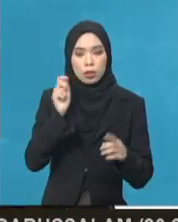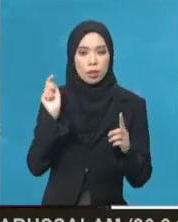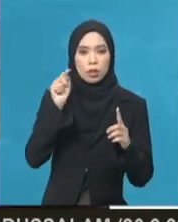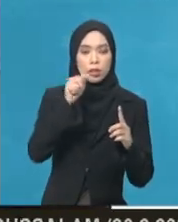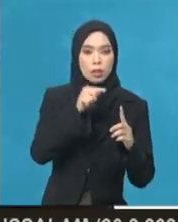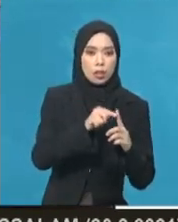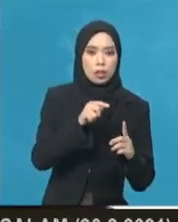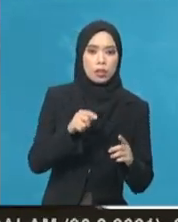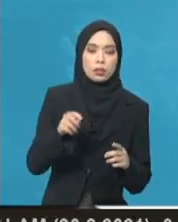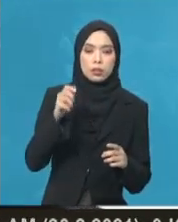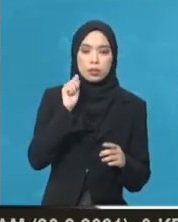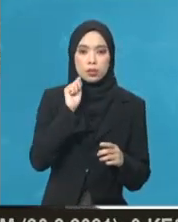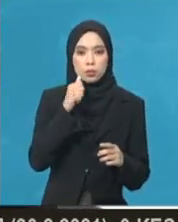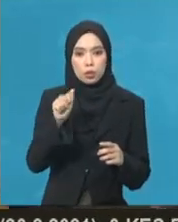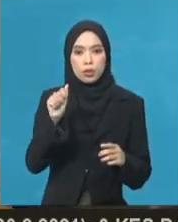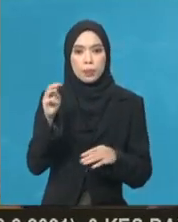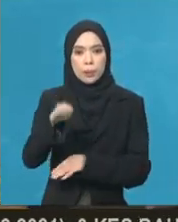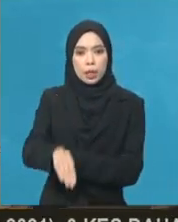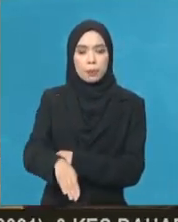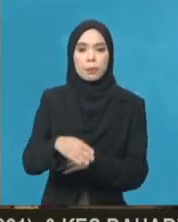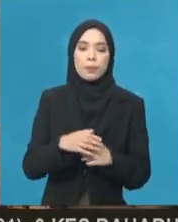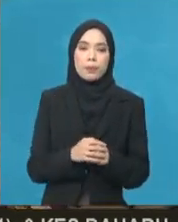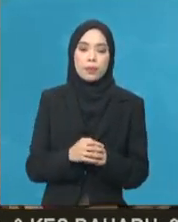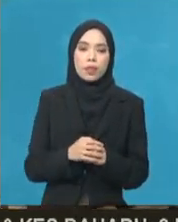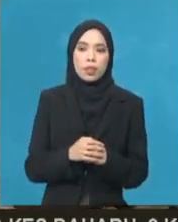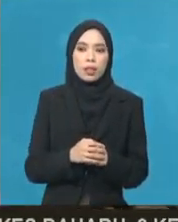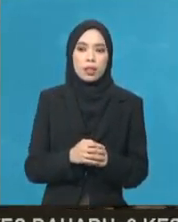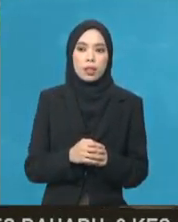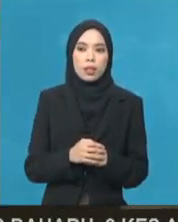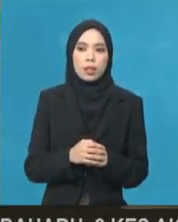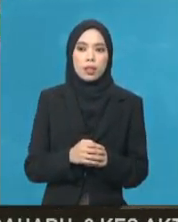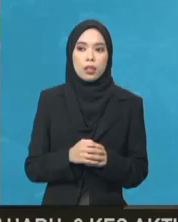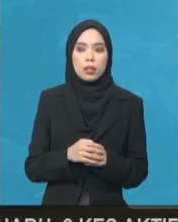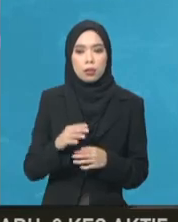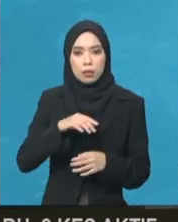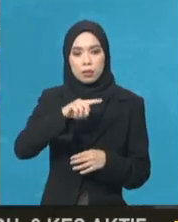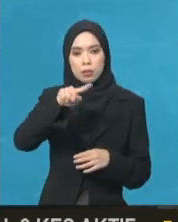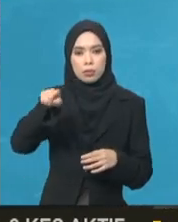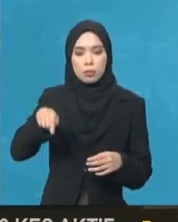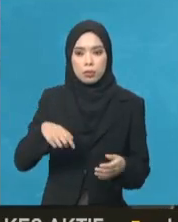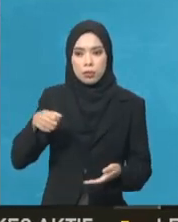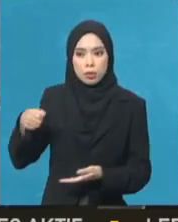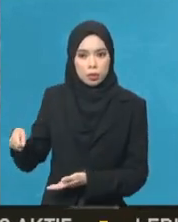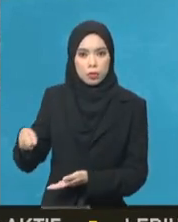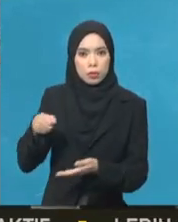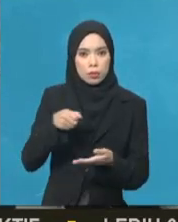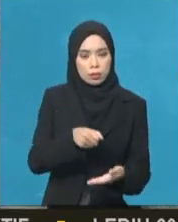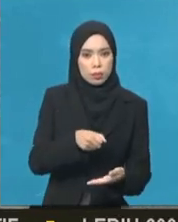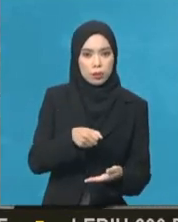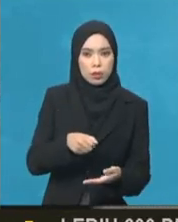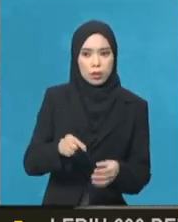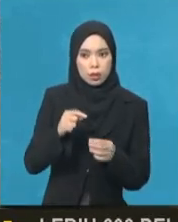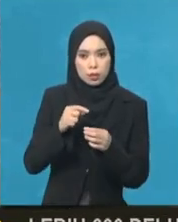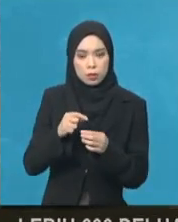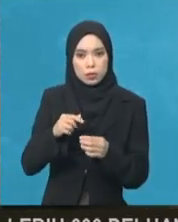10 malam para pengunjung juga digalakkan untuk membawa sendiri bahan-bahan yang boleh digunakan semula seperti